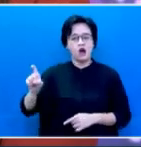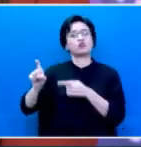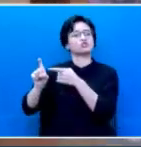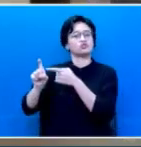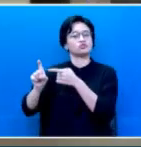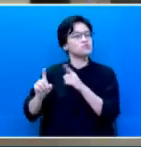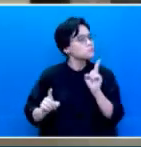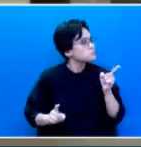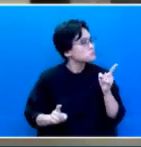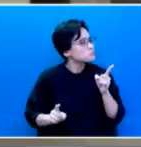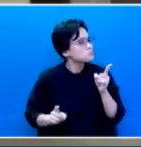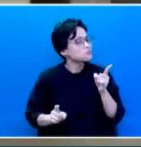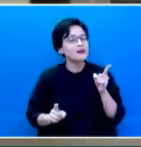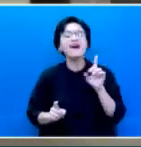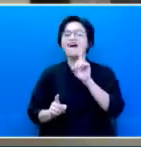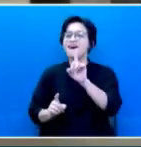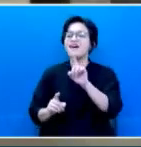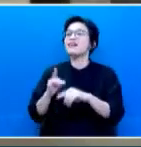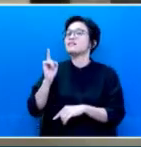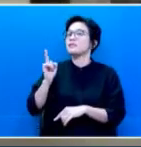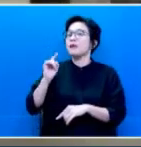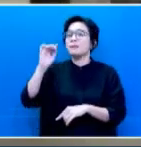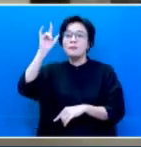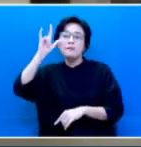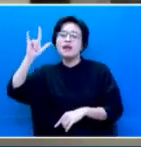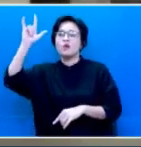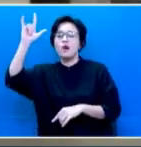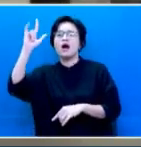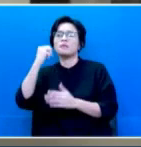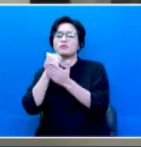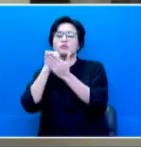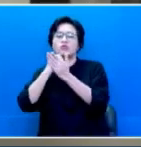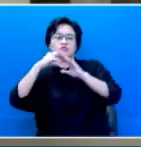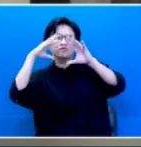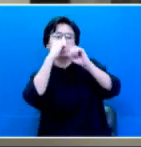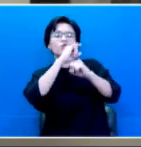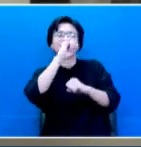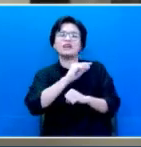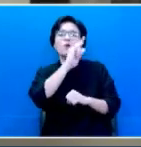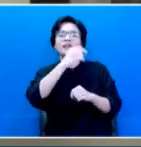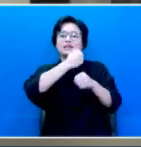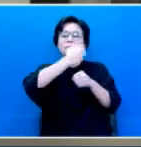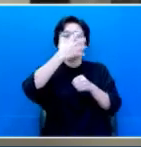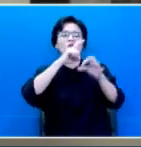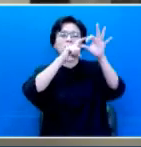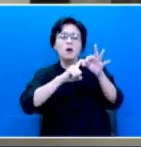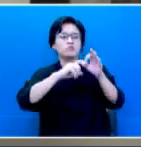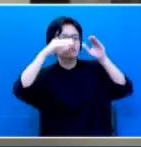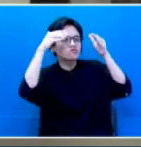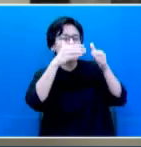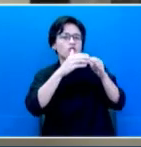eh yang yang mereka andalkan selama ini kan Jokowi termasuk Gibran kan Gibran di